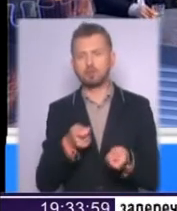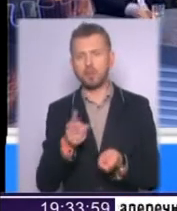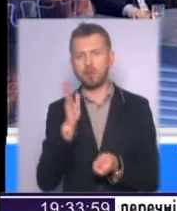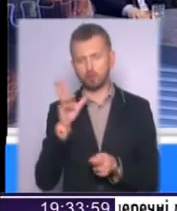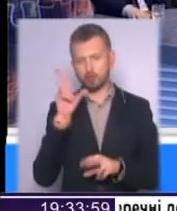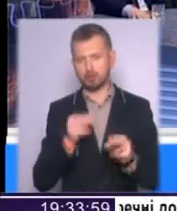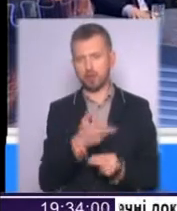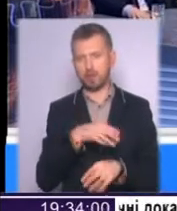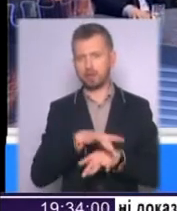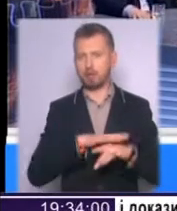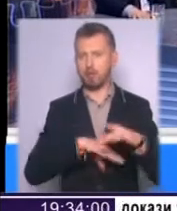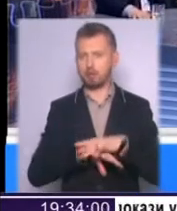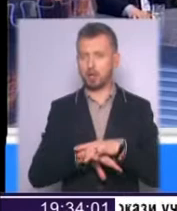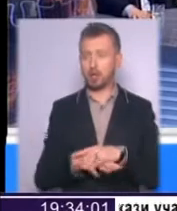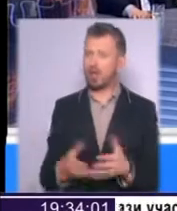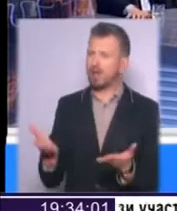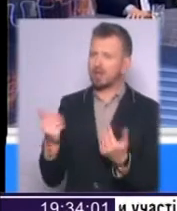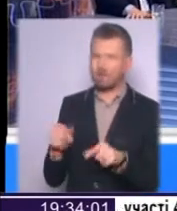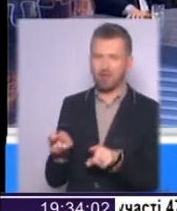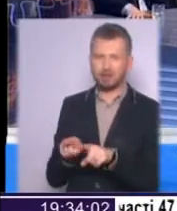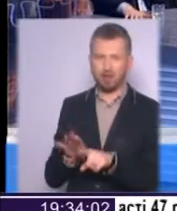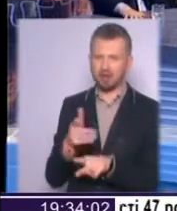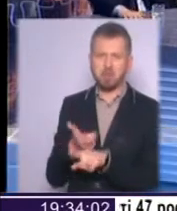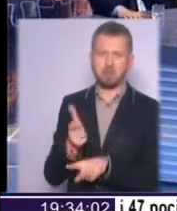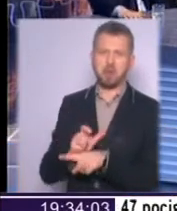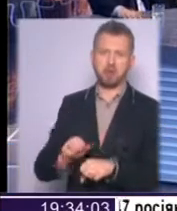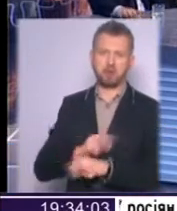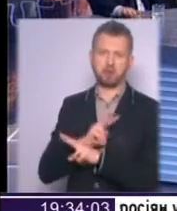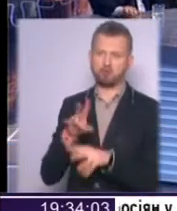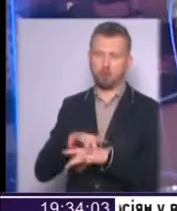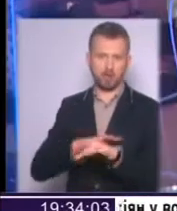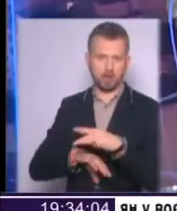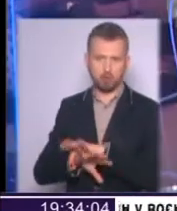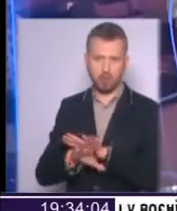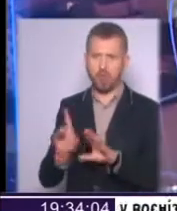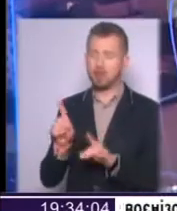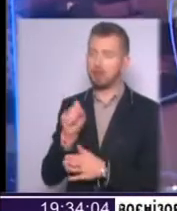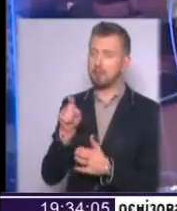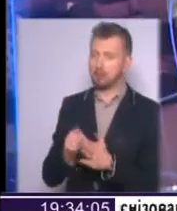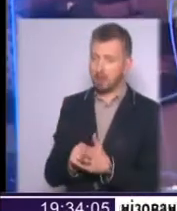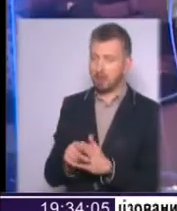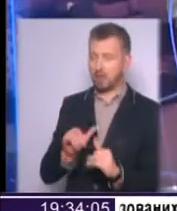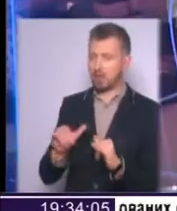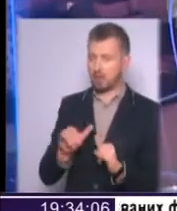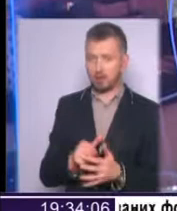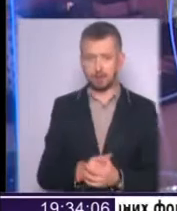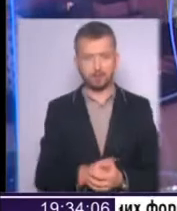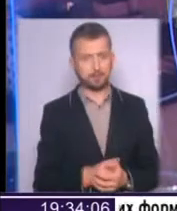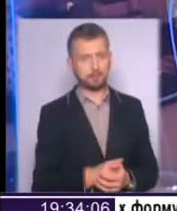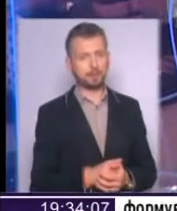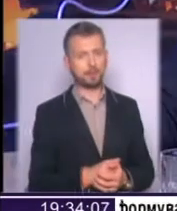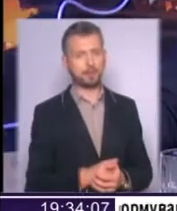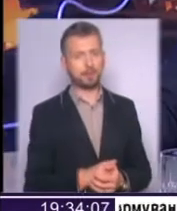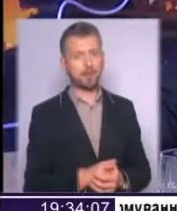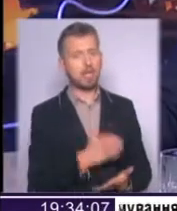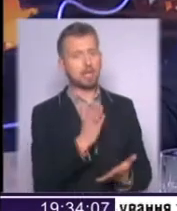нас рабами? Ну, давайте так, давайте тут не перегинати, ніхто тут не раби, да, але тим не менше питання раби, дуже делікатне, прошу, будь ласка.